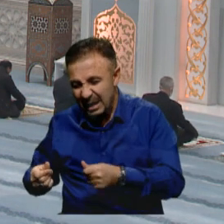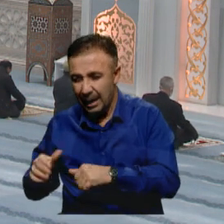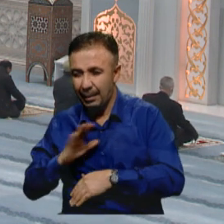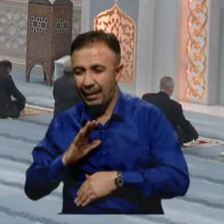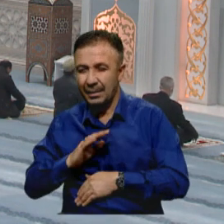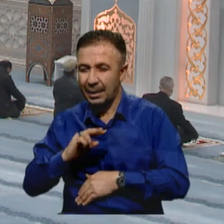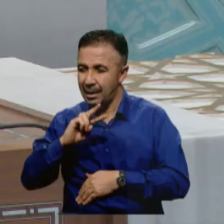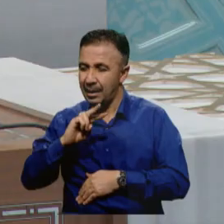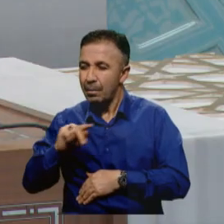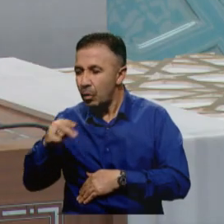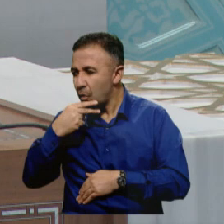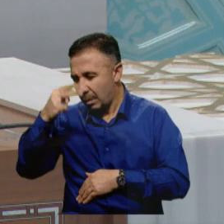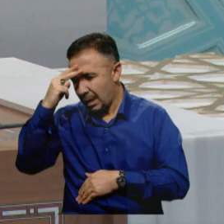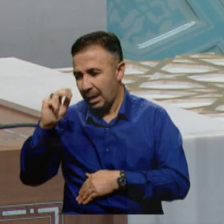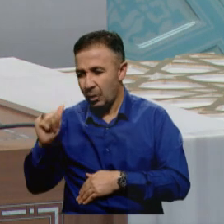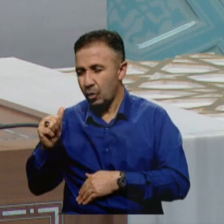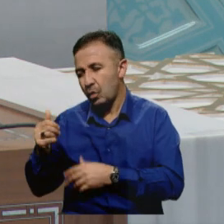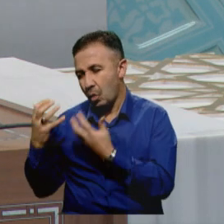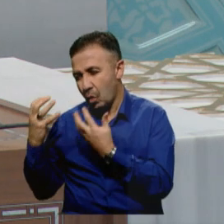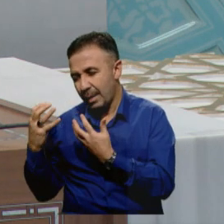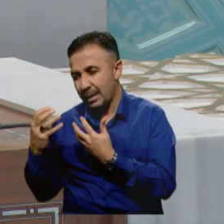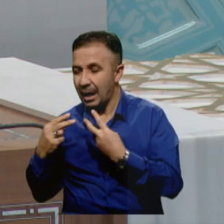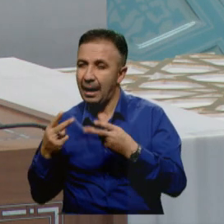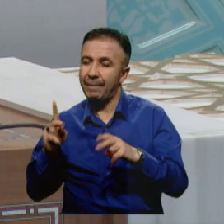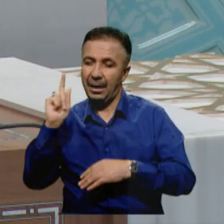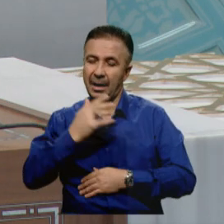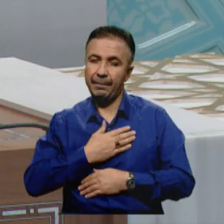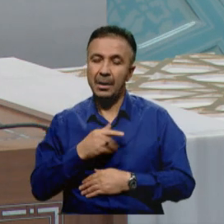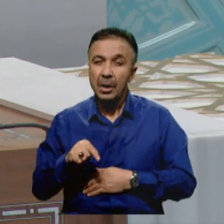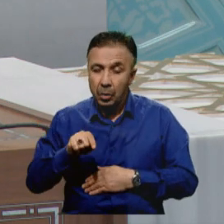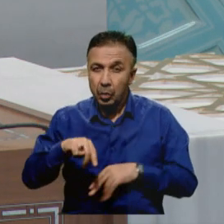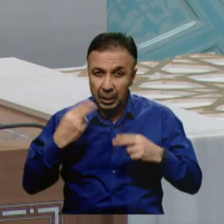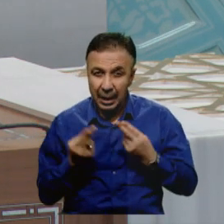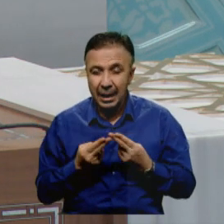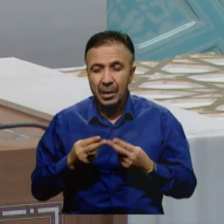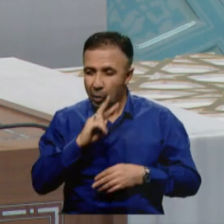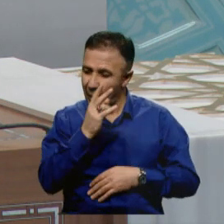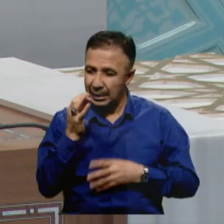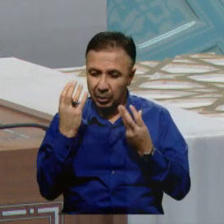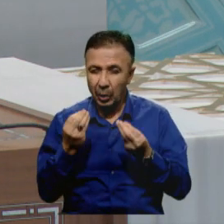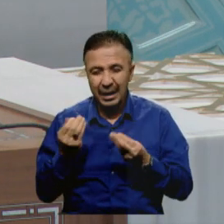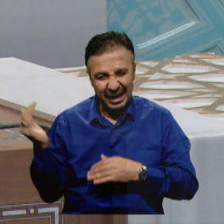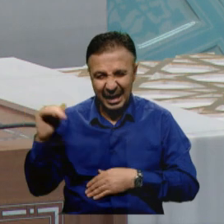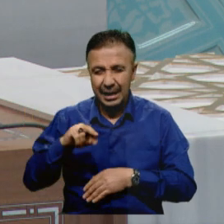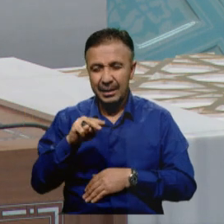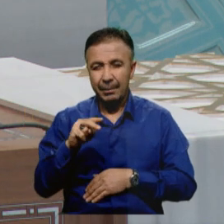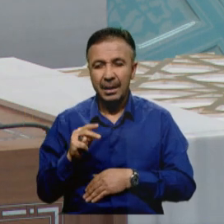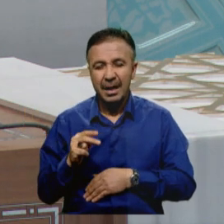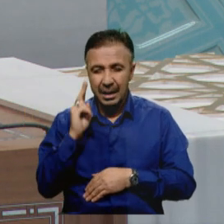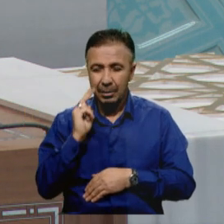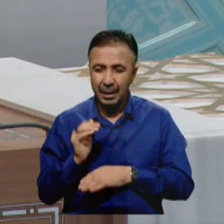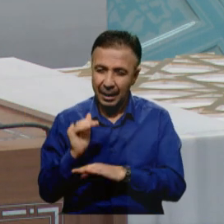Rabbi. Dünyaya günahsız geldiğimiz gibi temiz bir hayat yaşayıp son nefesimizde buyurun: Eşhedü en